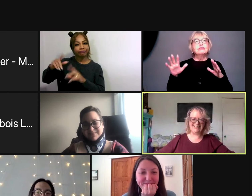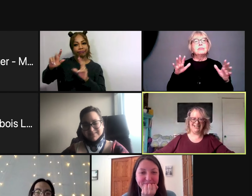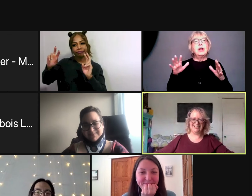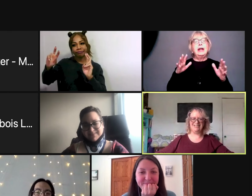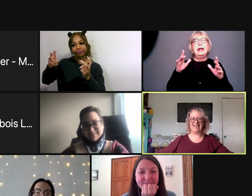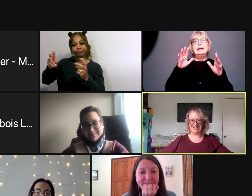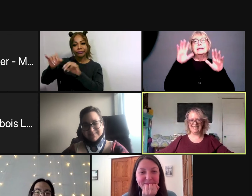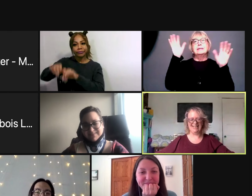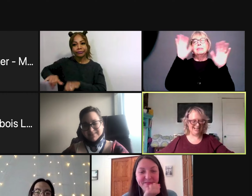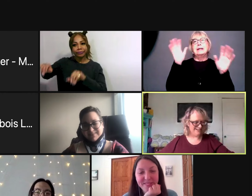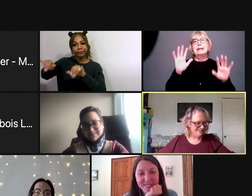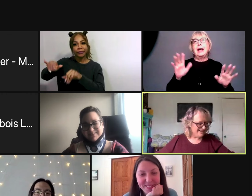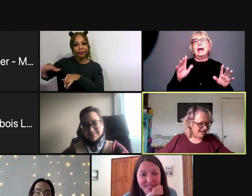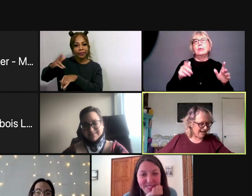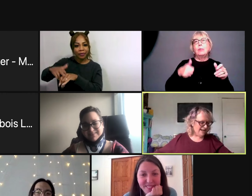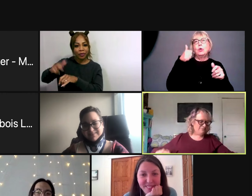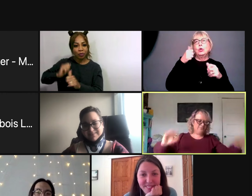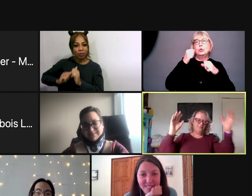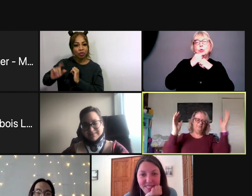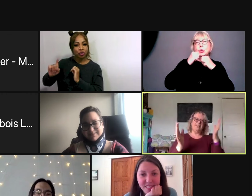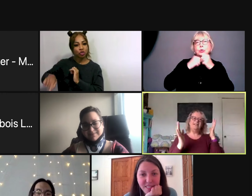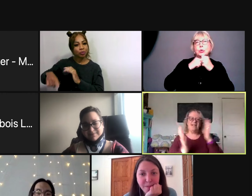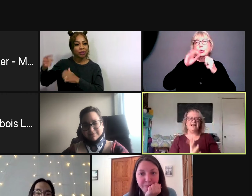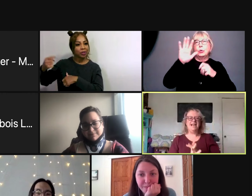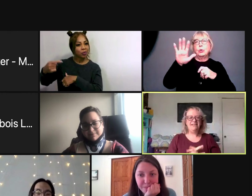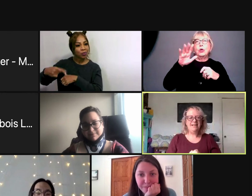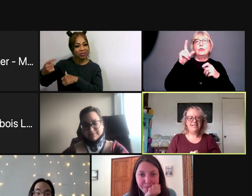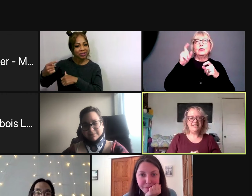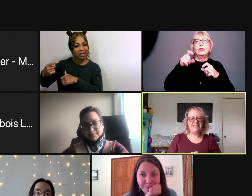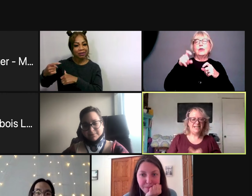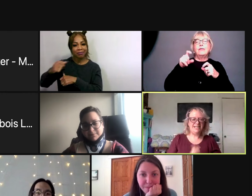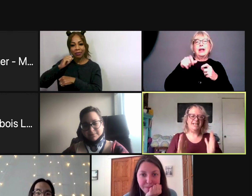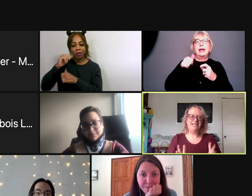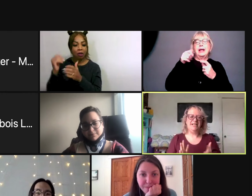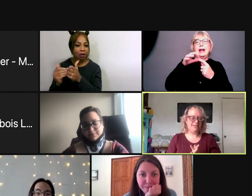plus structurés devraient être plus l'exception